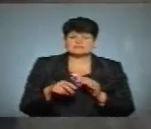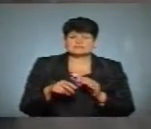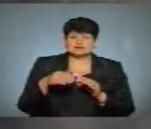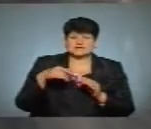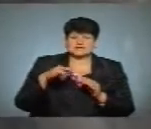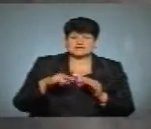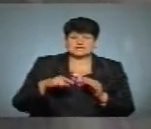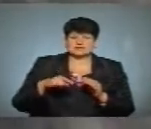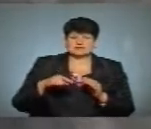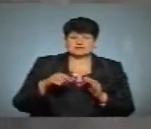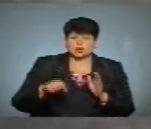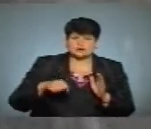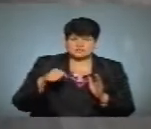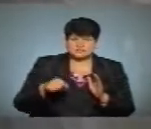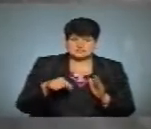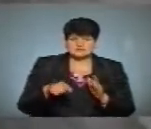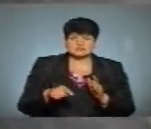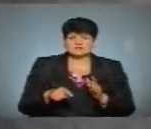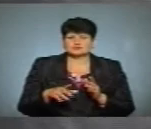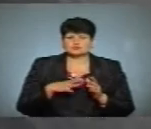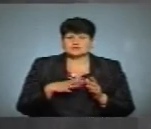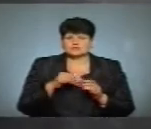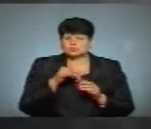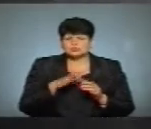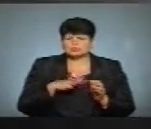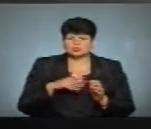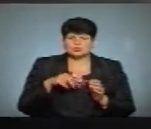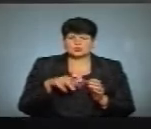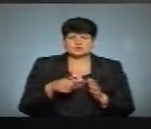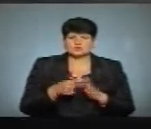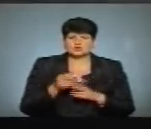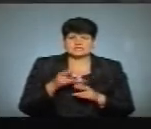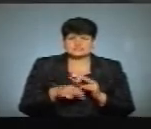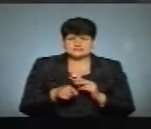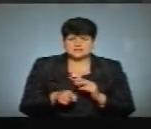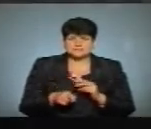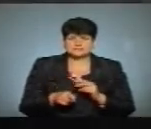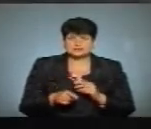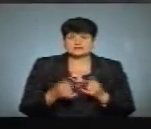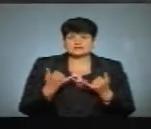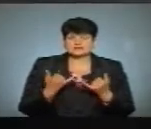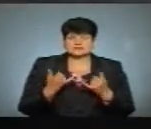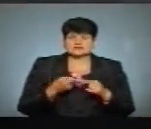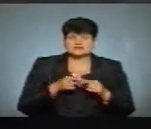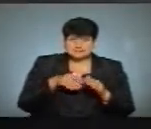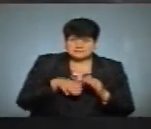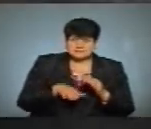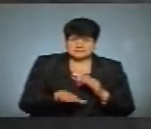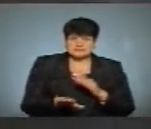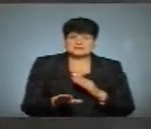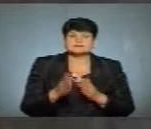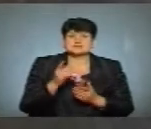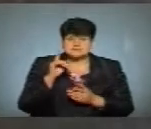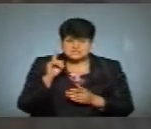нещодавно розчистили. Тому що насправді він був настільки замовлений, що неможливо було пройти до кінця. Але наразі цей підземний хід, ми знаємо, що